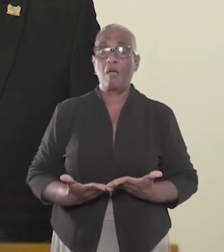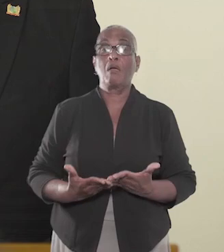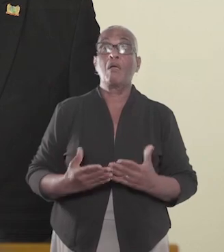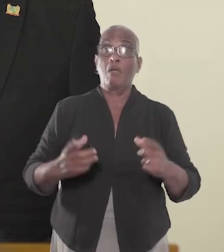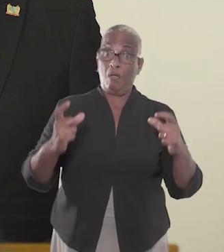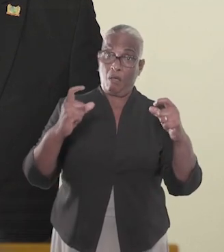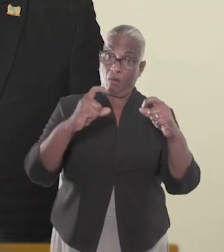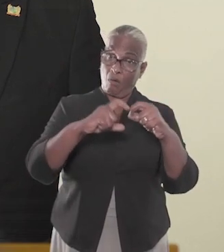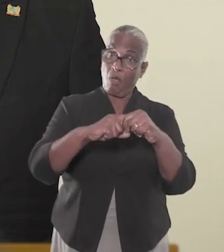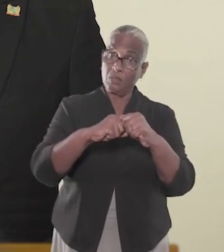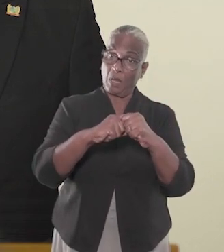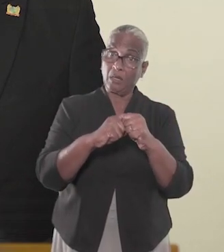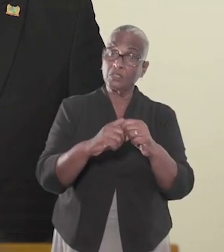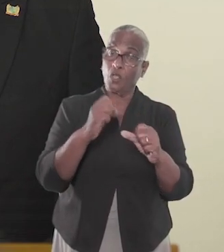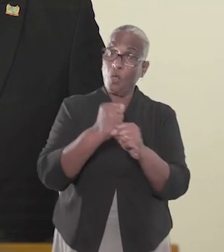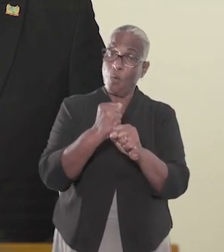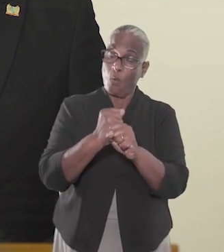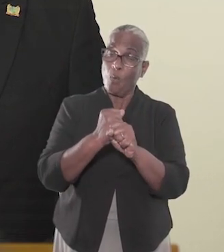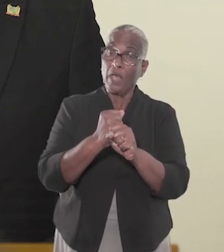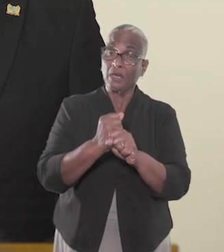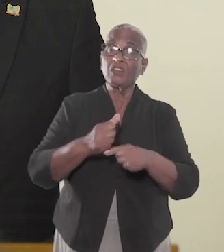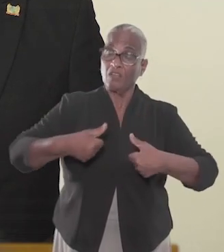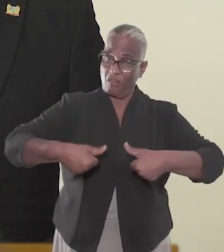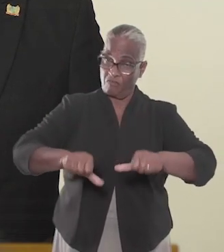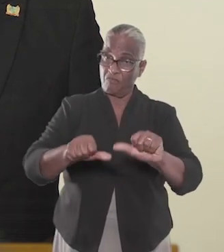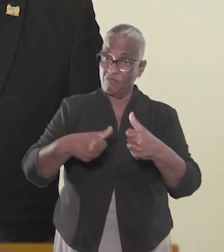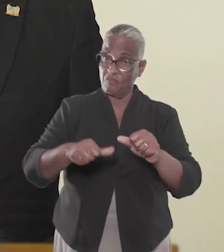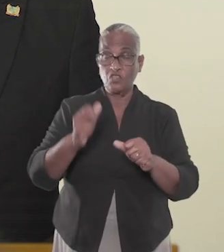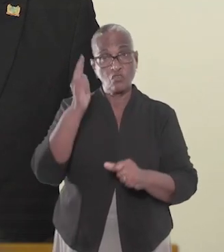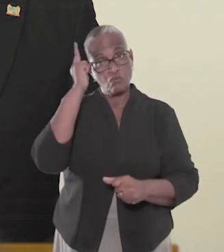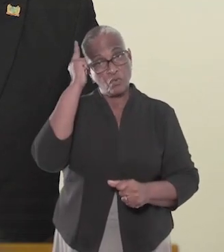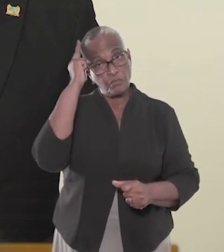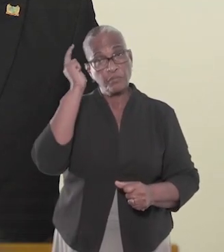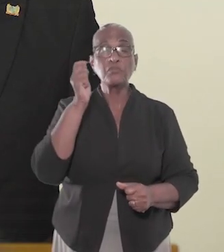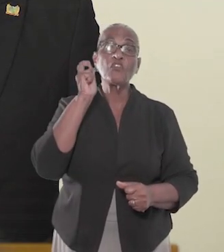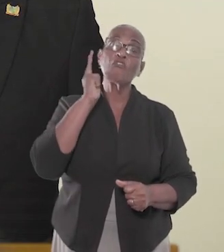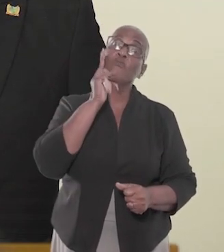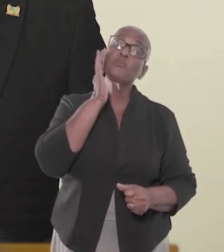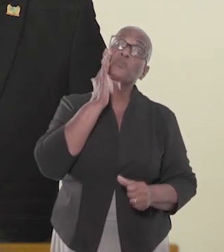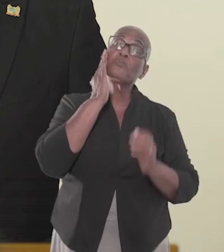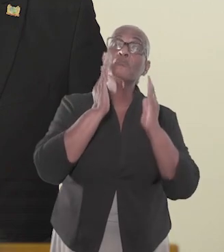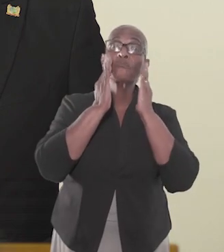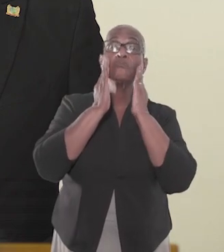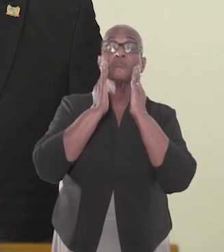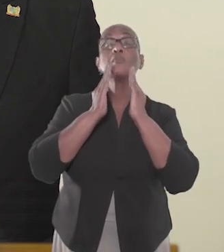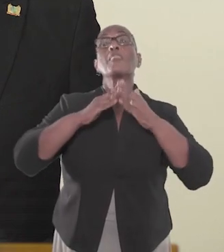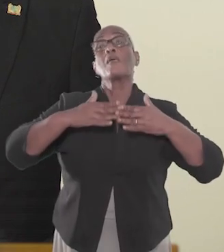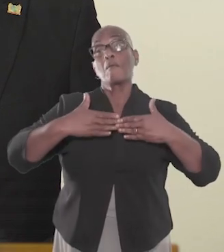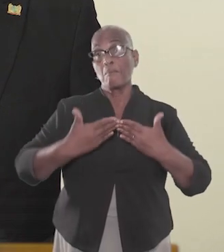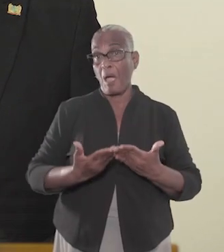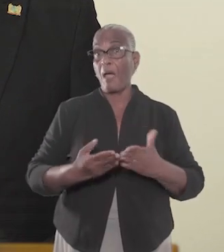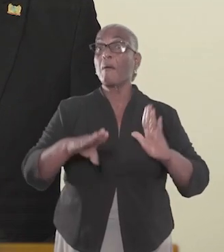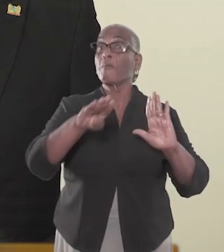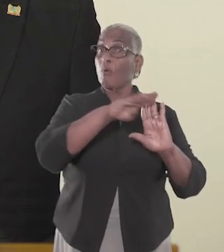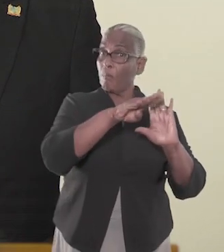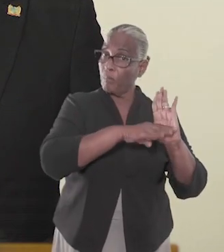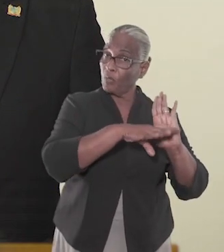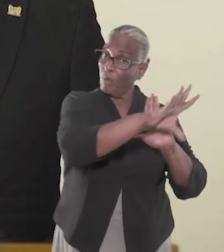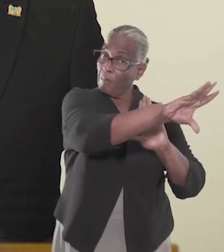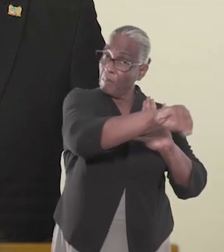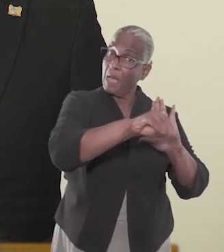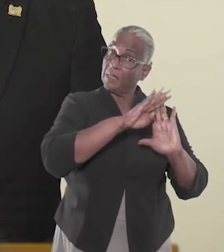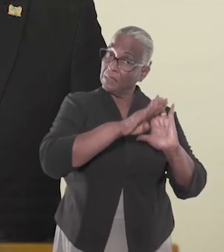Contactberoepen zoals de fysiotherapeuten, kapsalons, kappers en barbershops. Dit alles